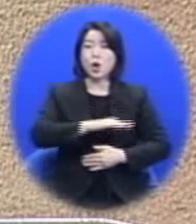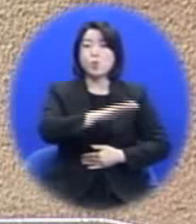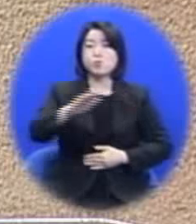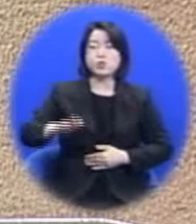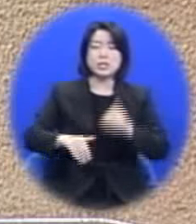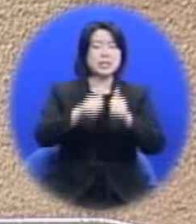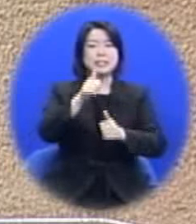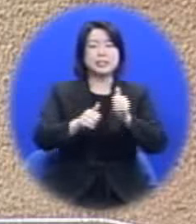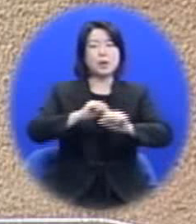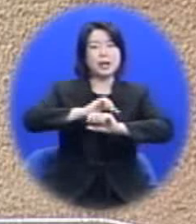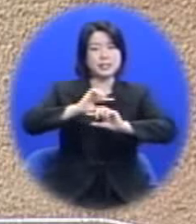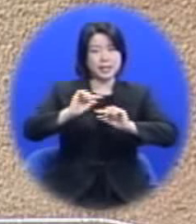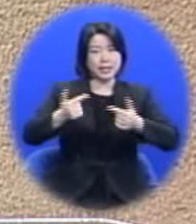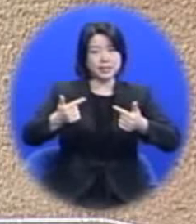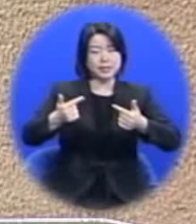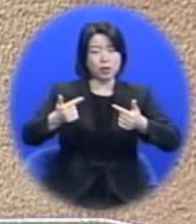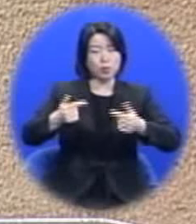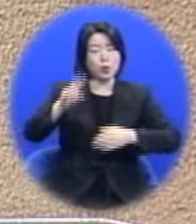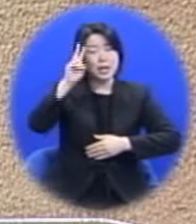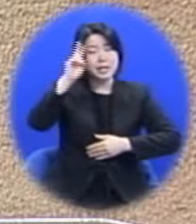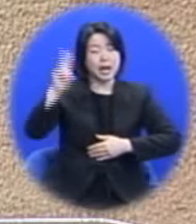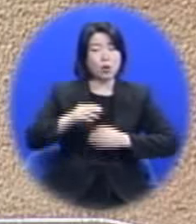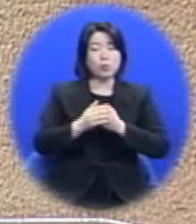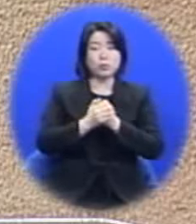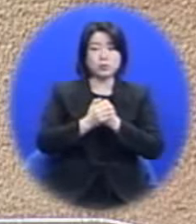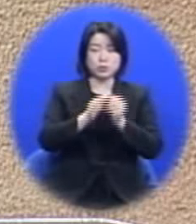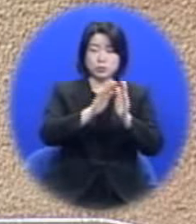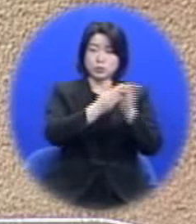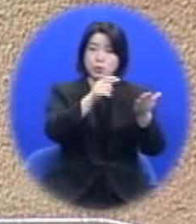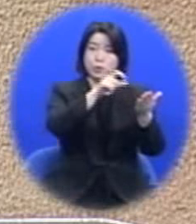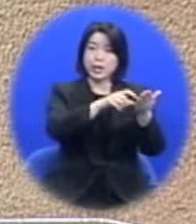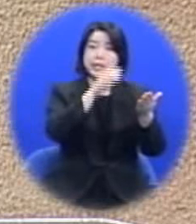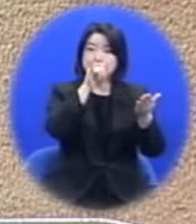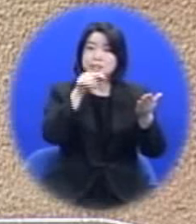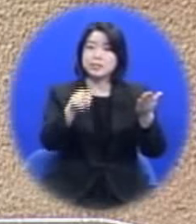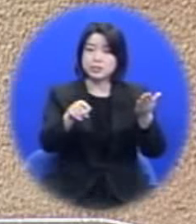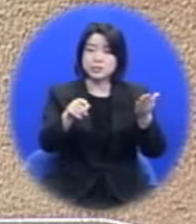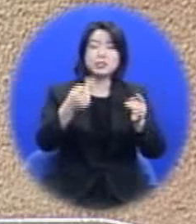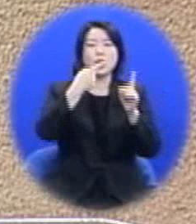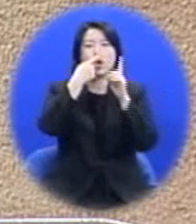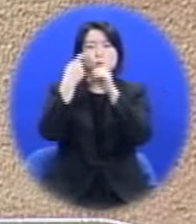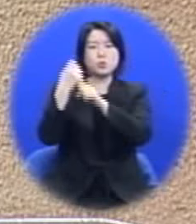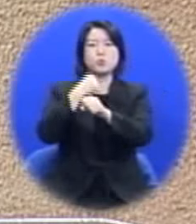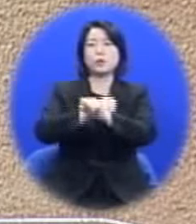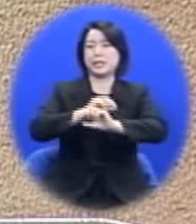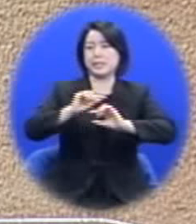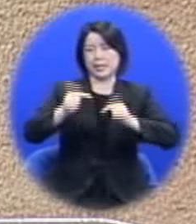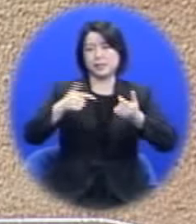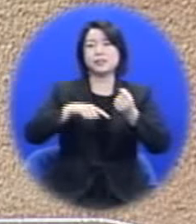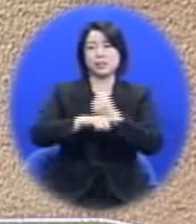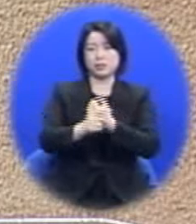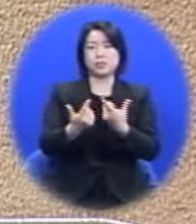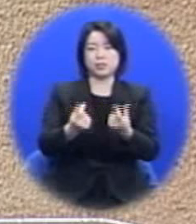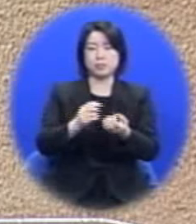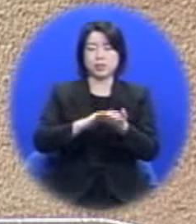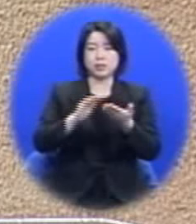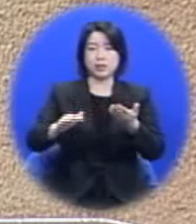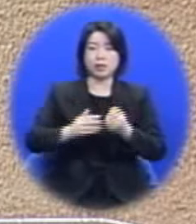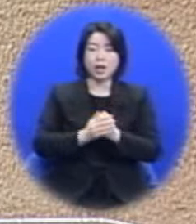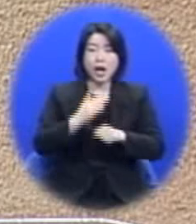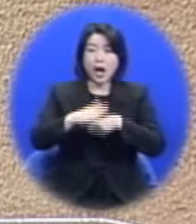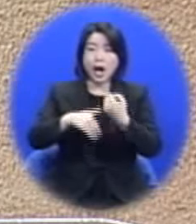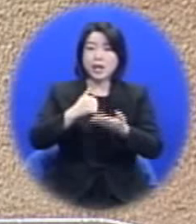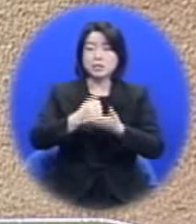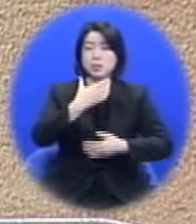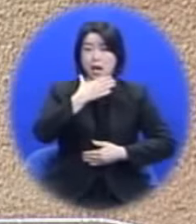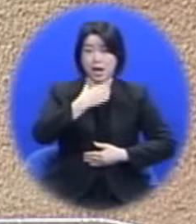않으신다고 야고보서 1장 13절에 말씀하신 것은 그건 유혹하지 않으신다는 뜻이에요. 하나님은